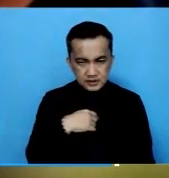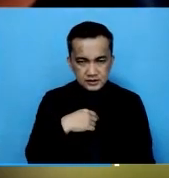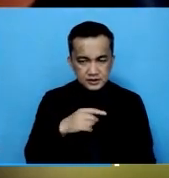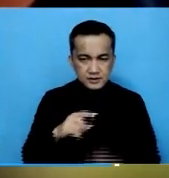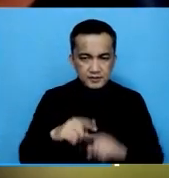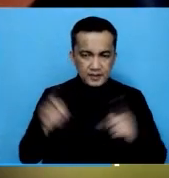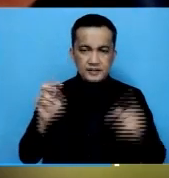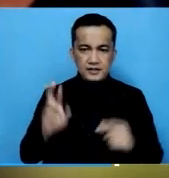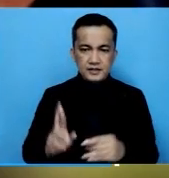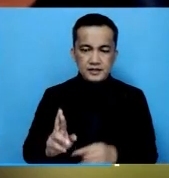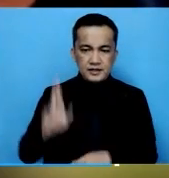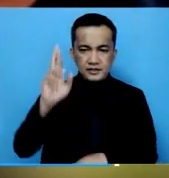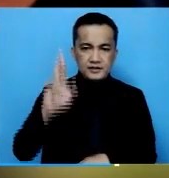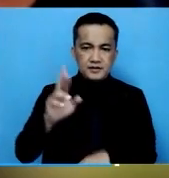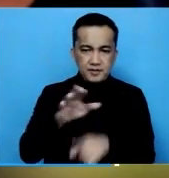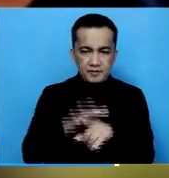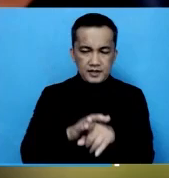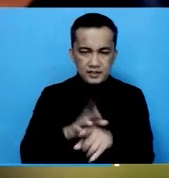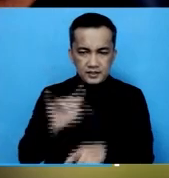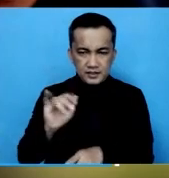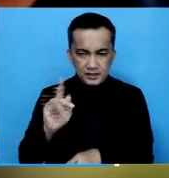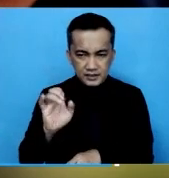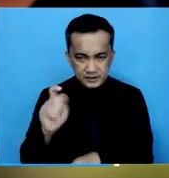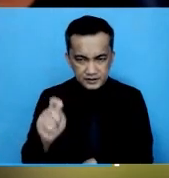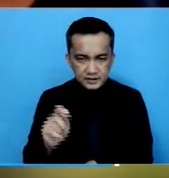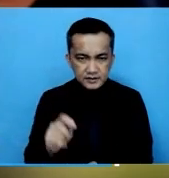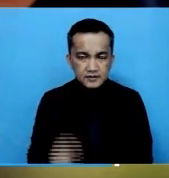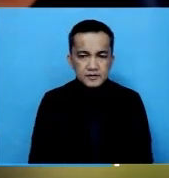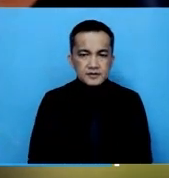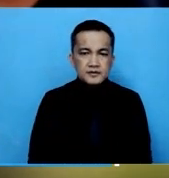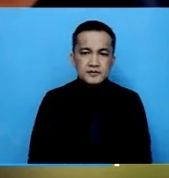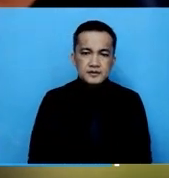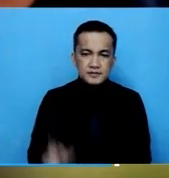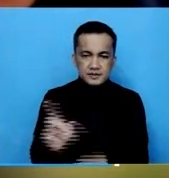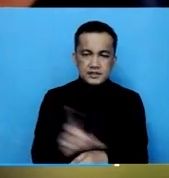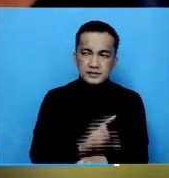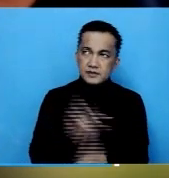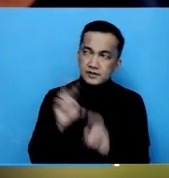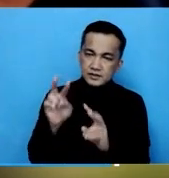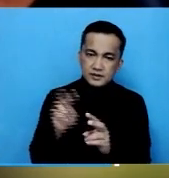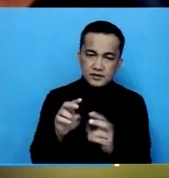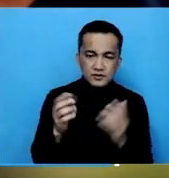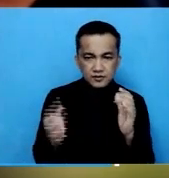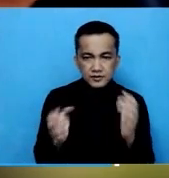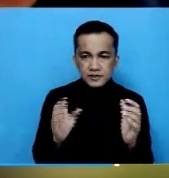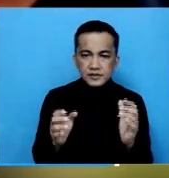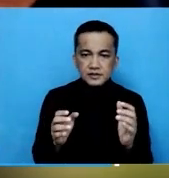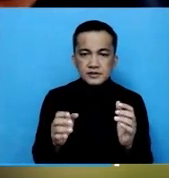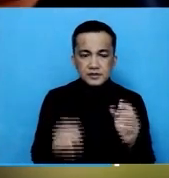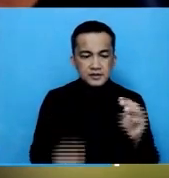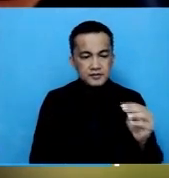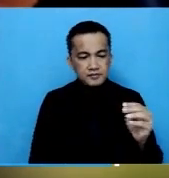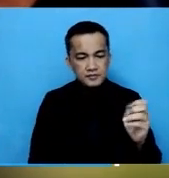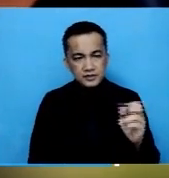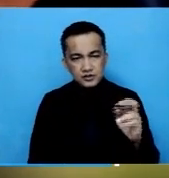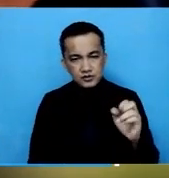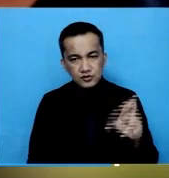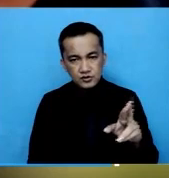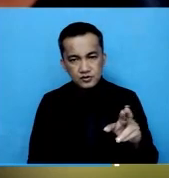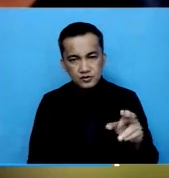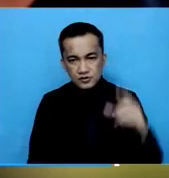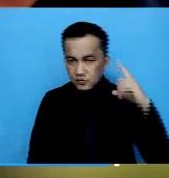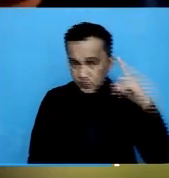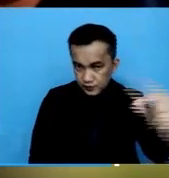So mas mabagal ang rocket launches. So mas matagal natin siyang makikita kumpara sa isang meteor na mabilis lang.